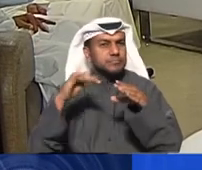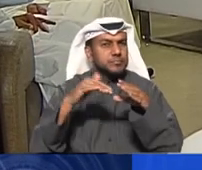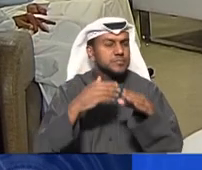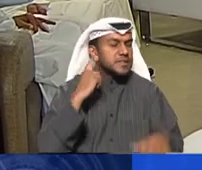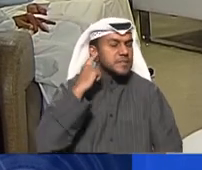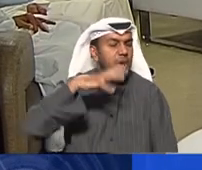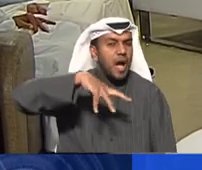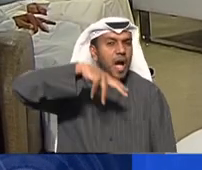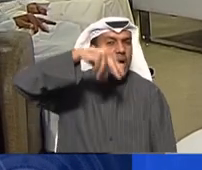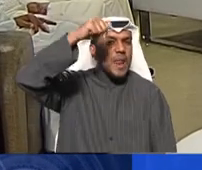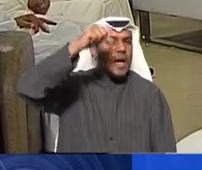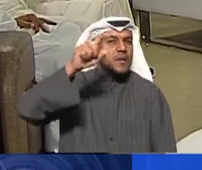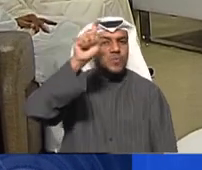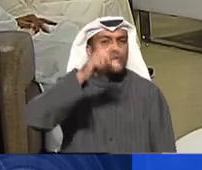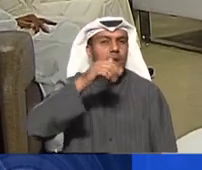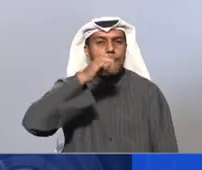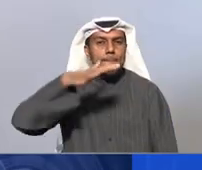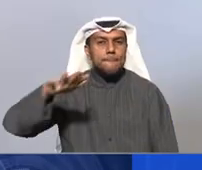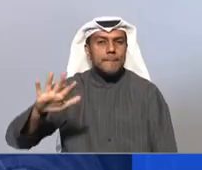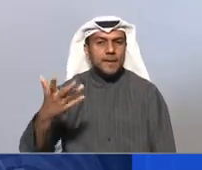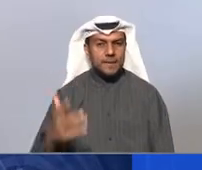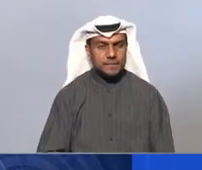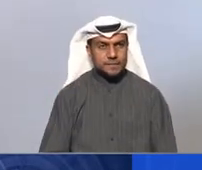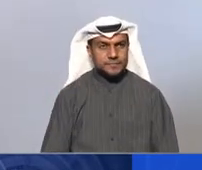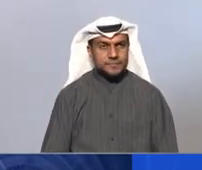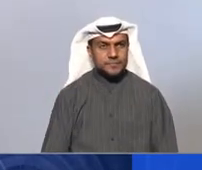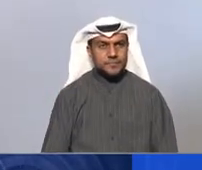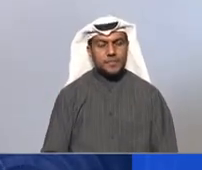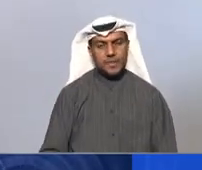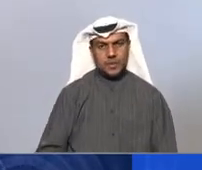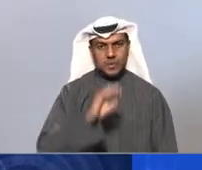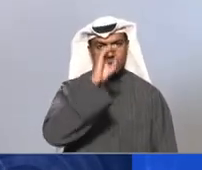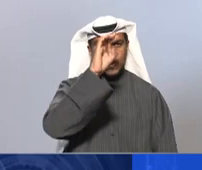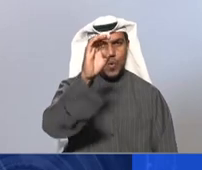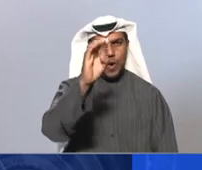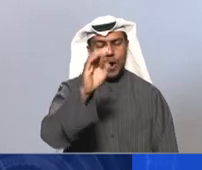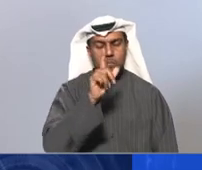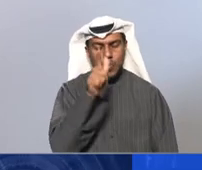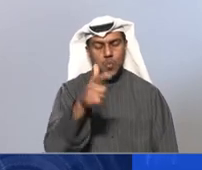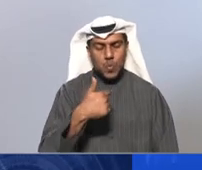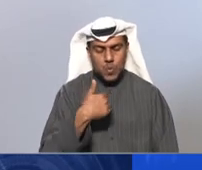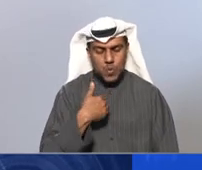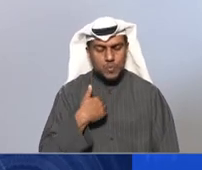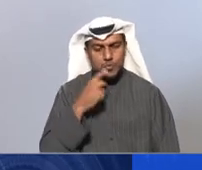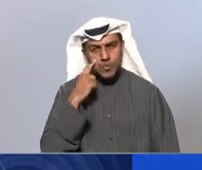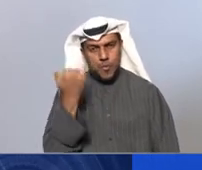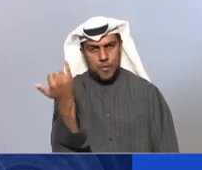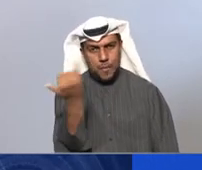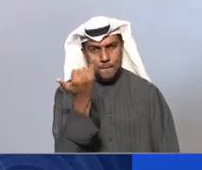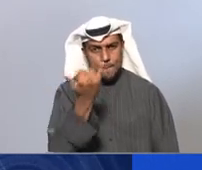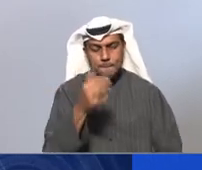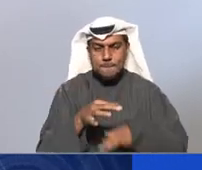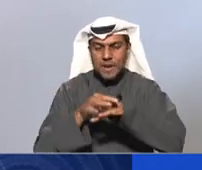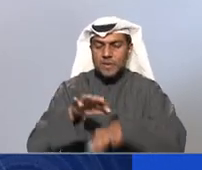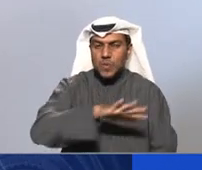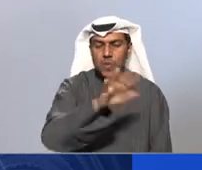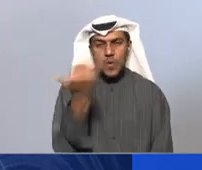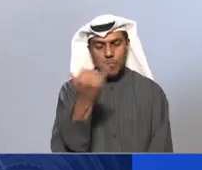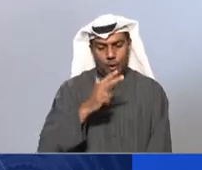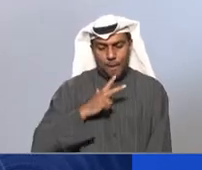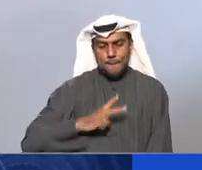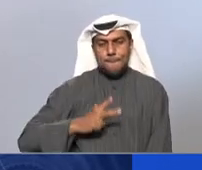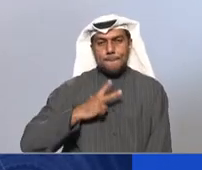نعم، نحن نحرص على راحة جميع المواطنين في المحجر الصحي ونتابع باستمرار،